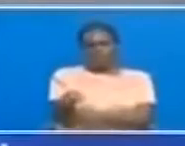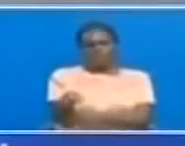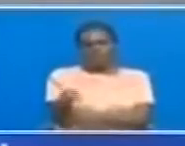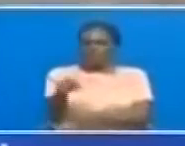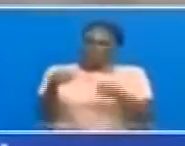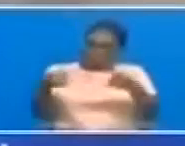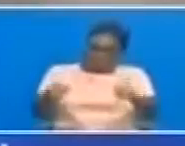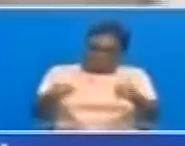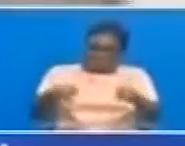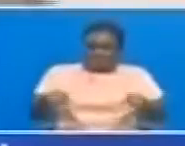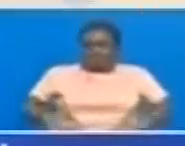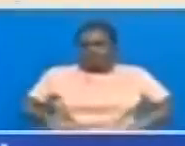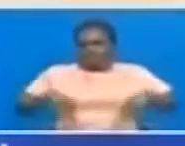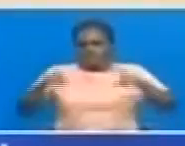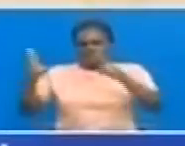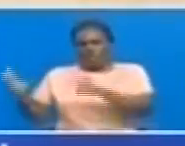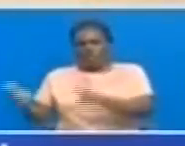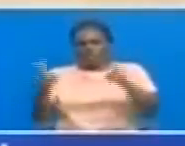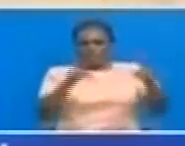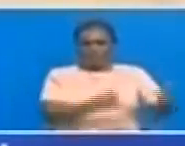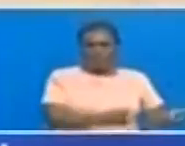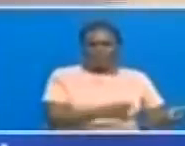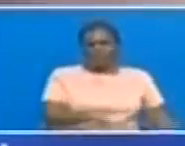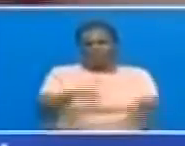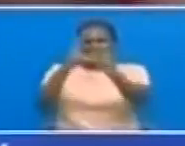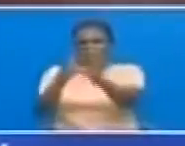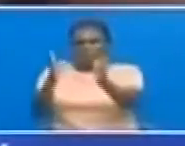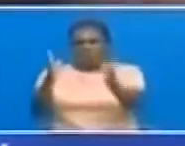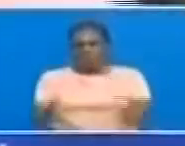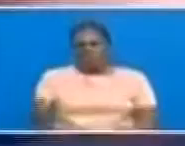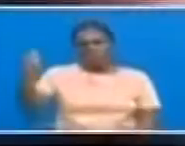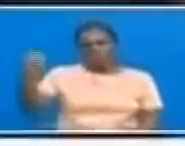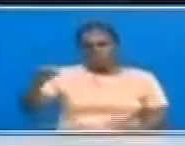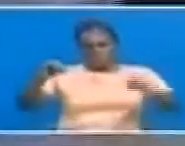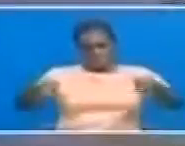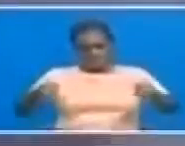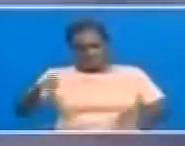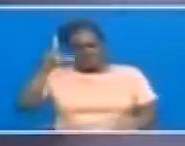kujikakamua kuishi kama binadamu wengine. Francis Ontomwa, KTN News, Mombasa.